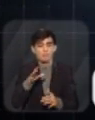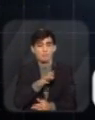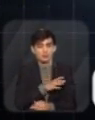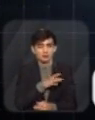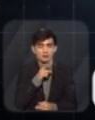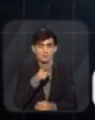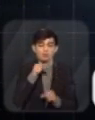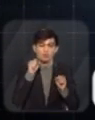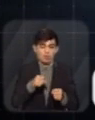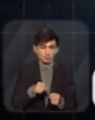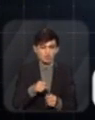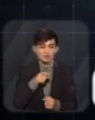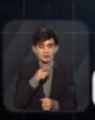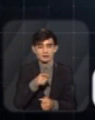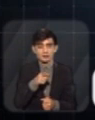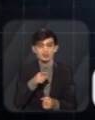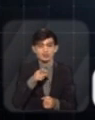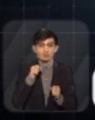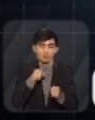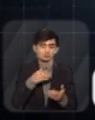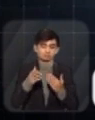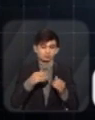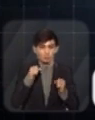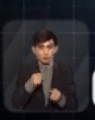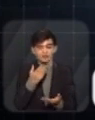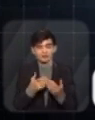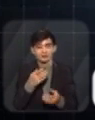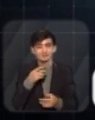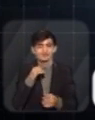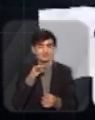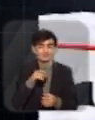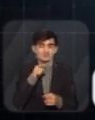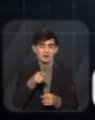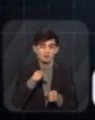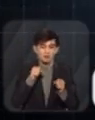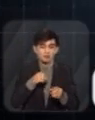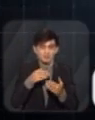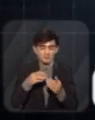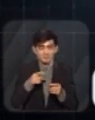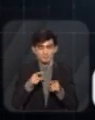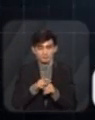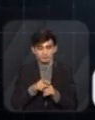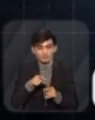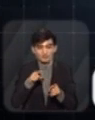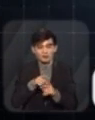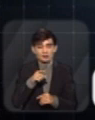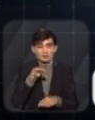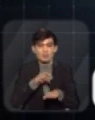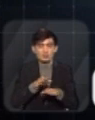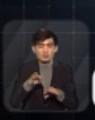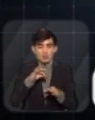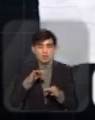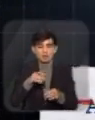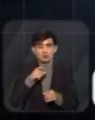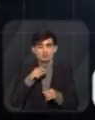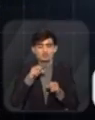дейді. Негізінде сізбен дидарласуға бола ма, сізбен сөйлесуге бола ма? Сол секілді аурудың алдын алу емес, аурудан